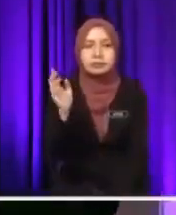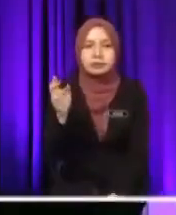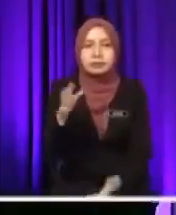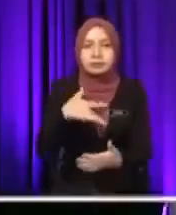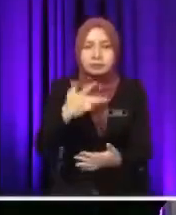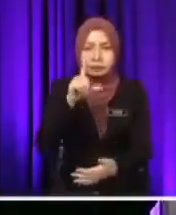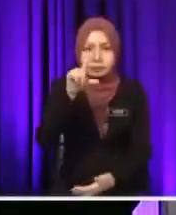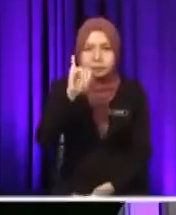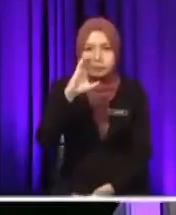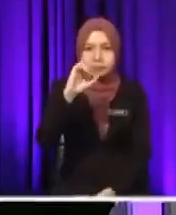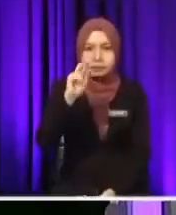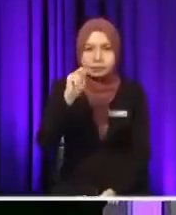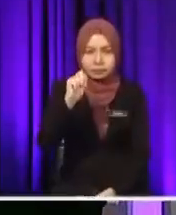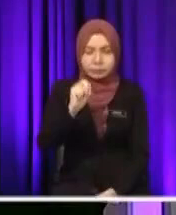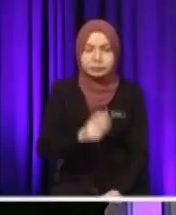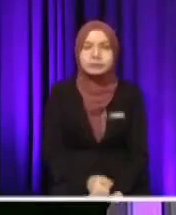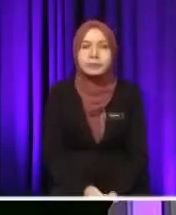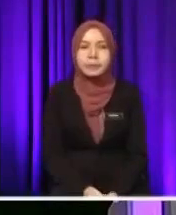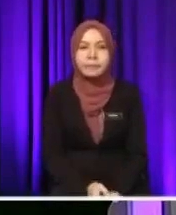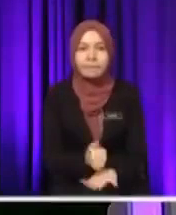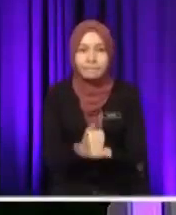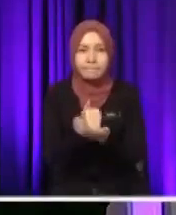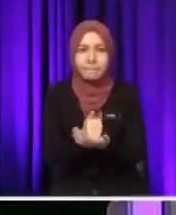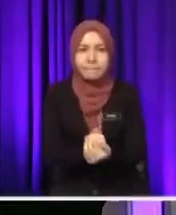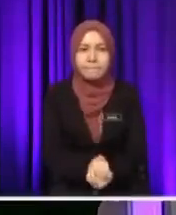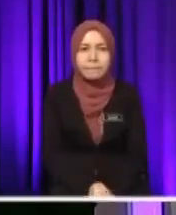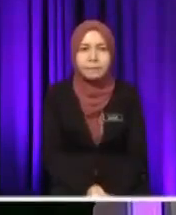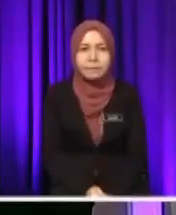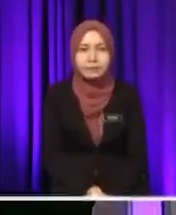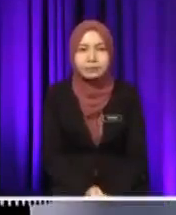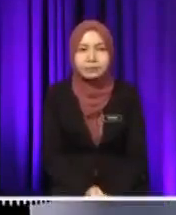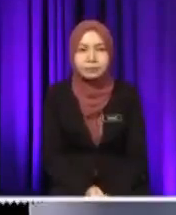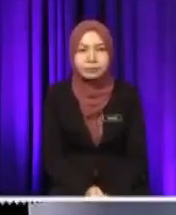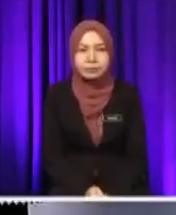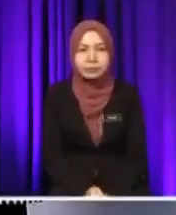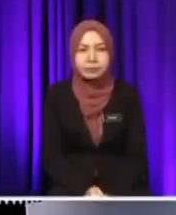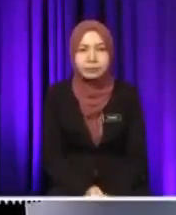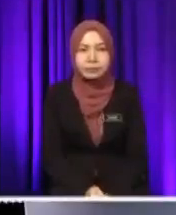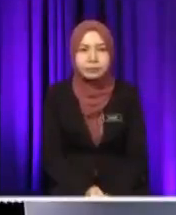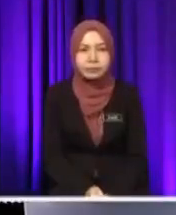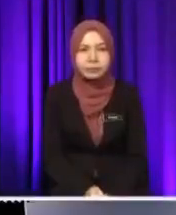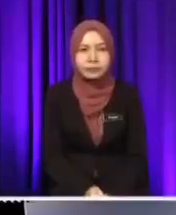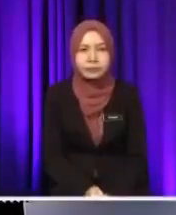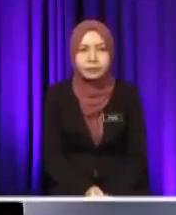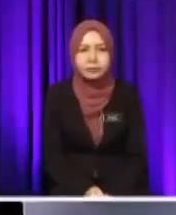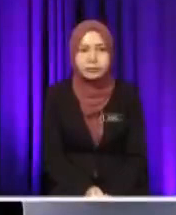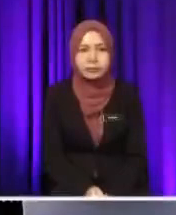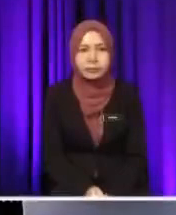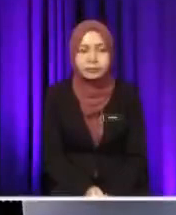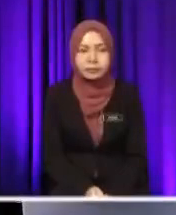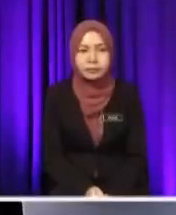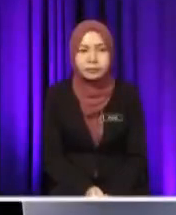tolong leraikan dia. Sarung okay. Tangan dah boleh buka? Dah boleh buka. Okay. Sebab kita tidak melibatkan pemanasan ataupun penggunaan